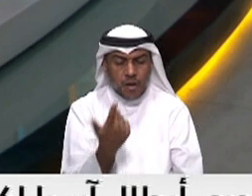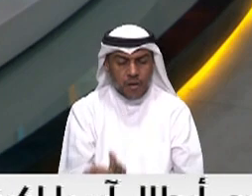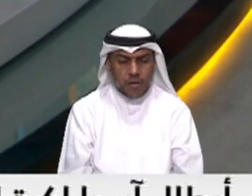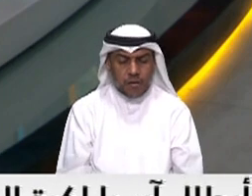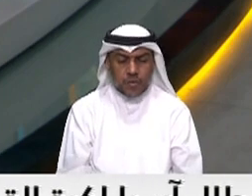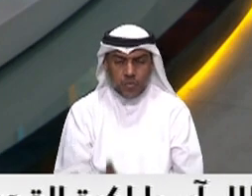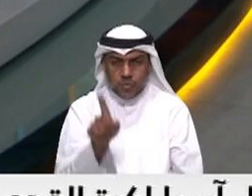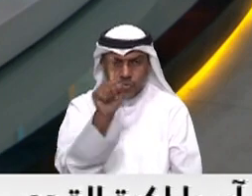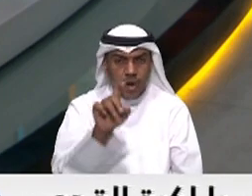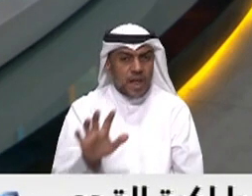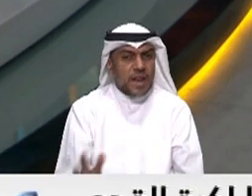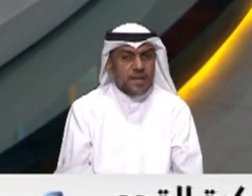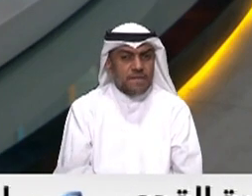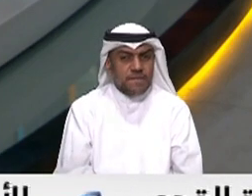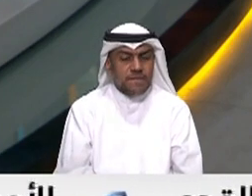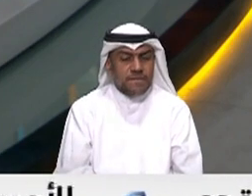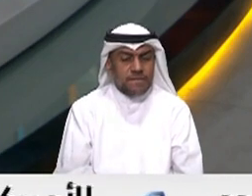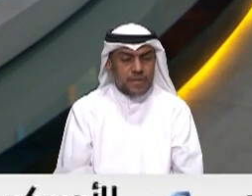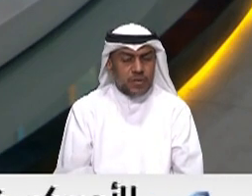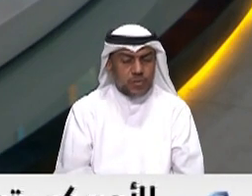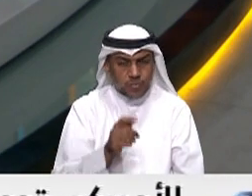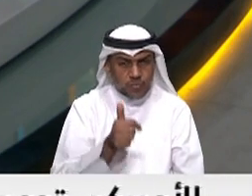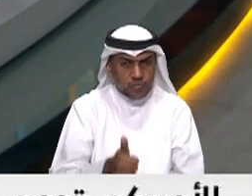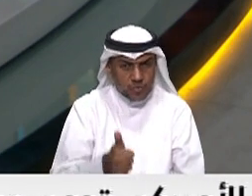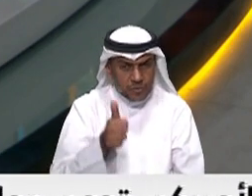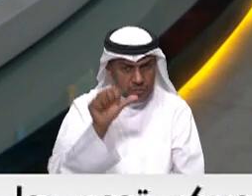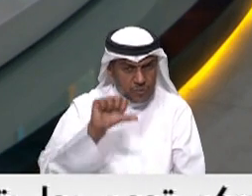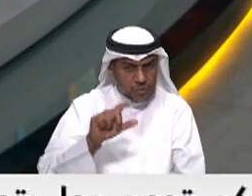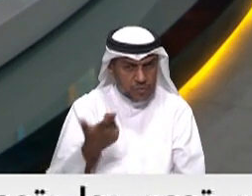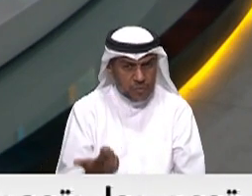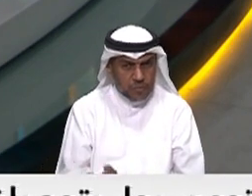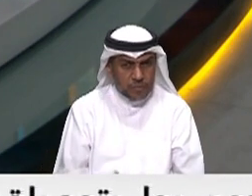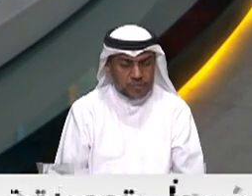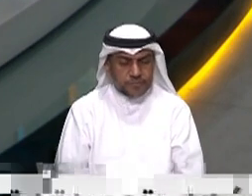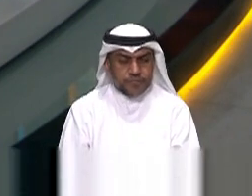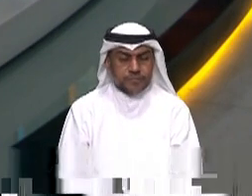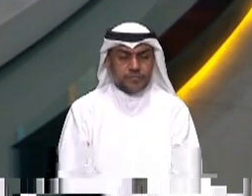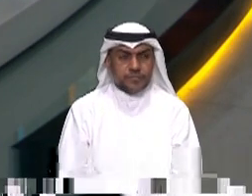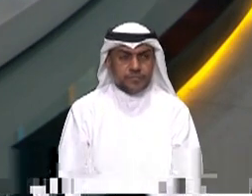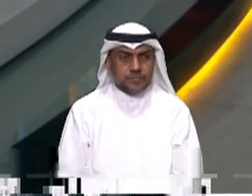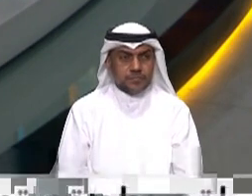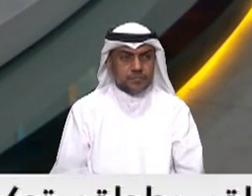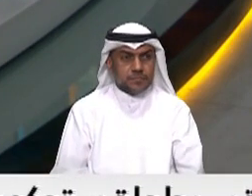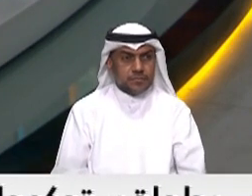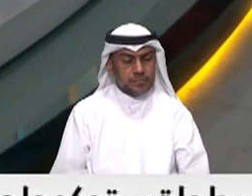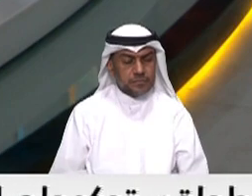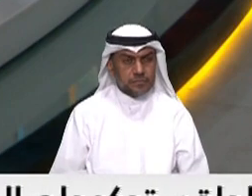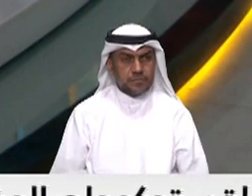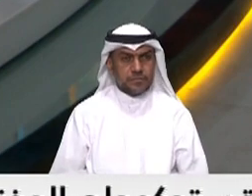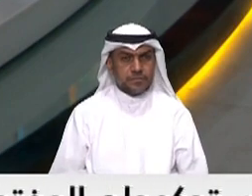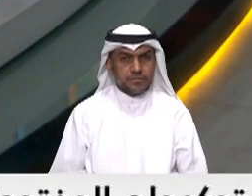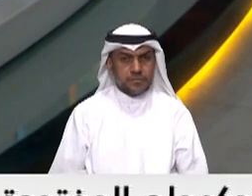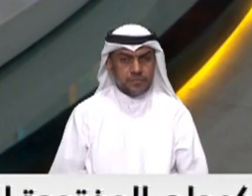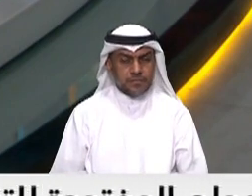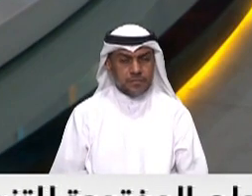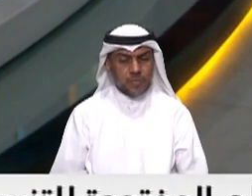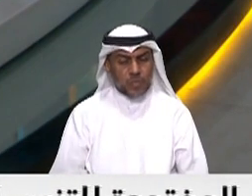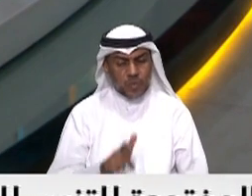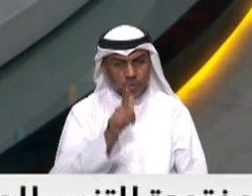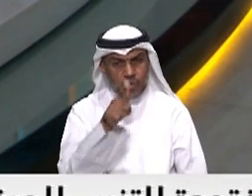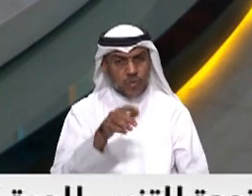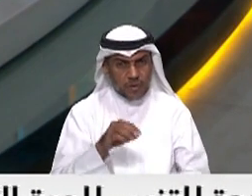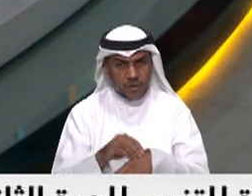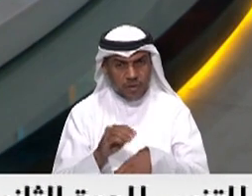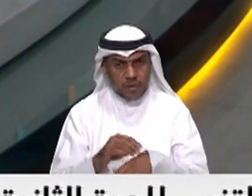وكيف ترين أيضا انعكاساته على الشعب اللبناني وأيضا على السلطات اللبنانية؟ طبعا انتخاب